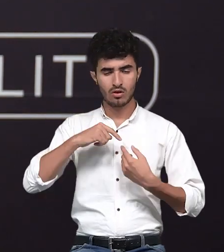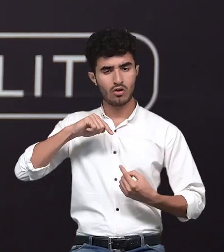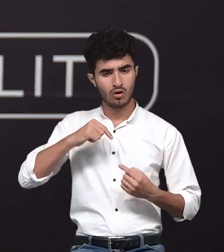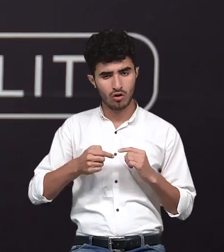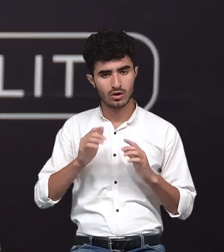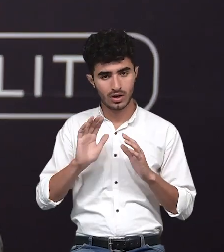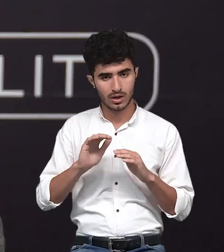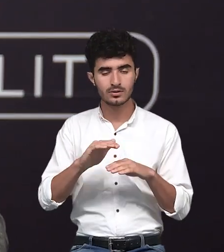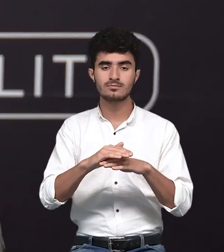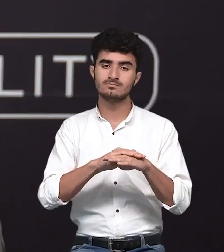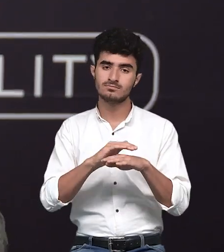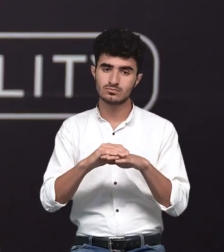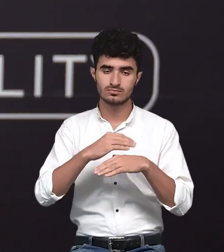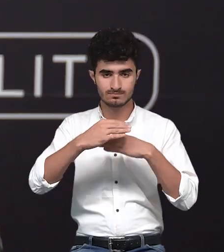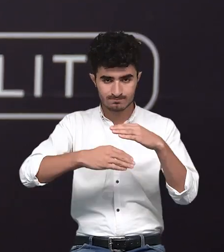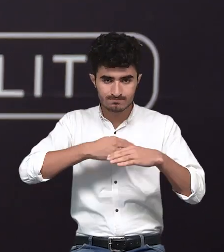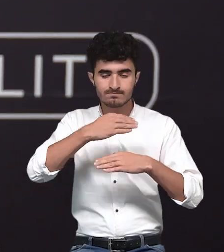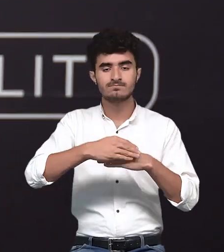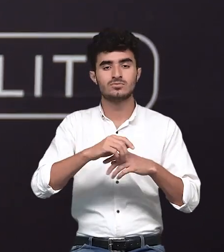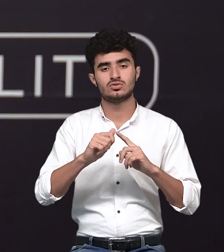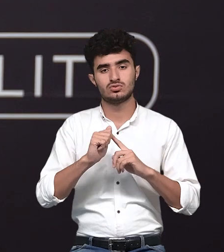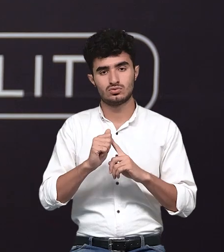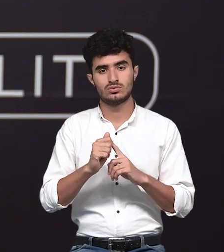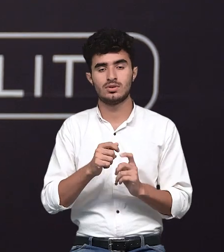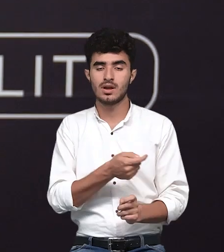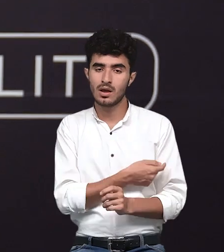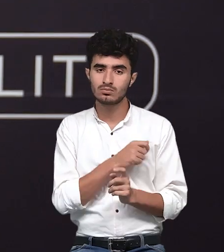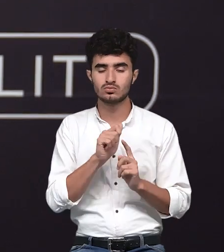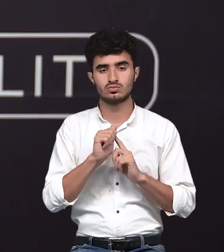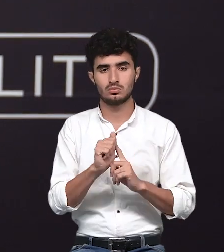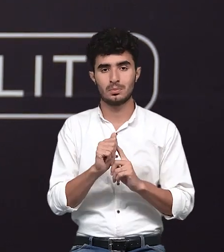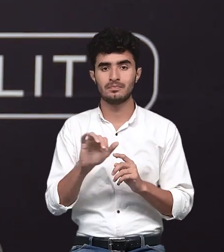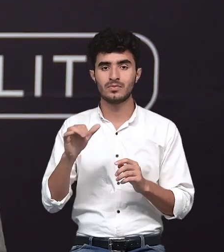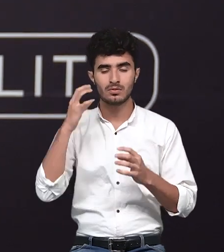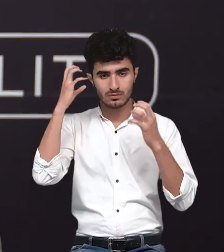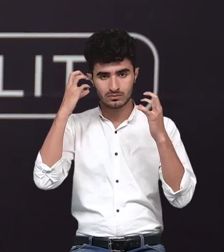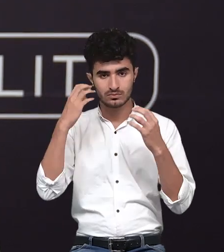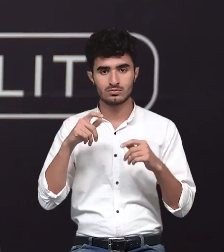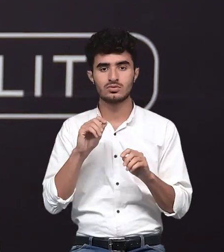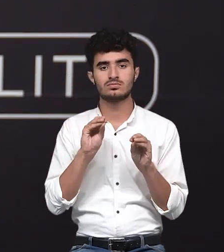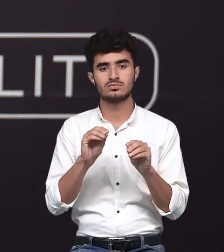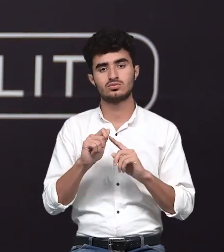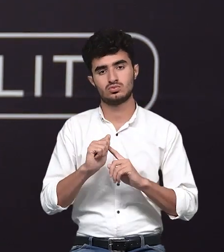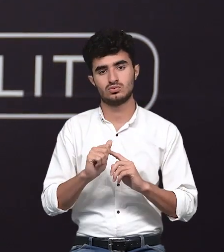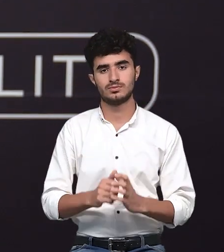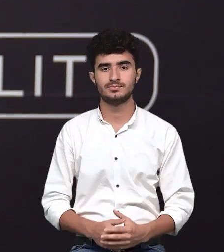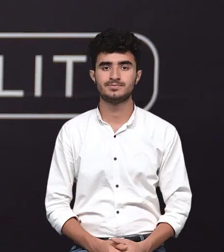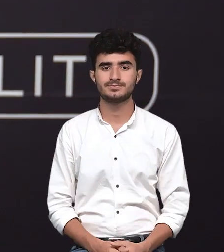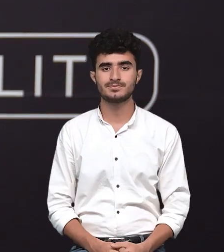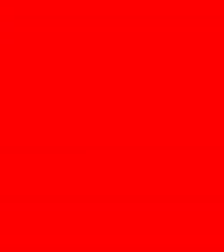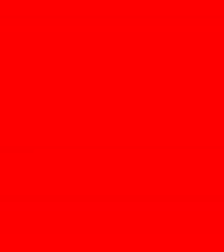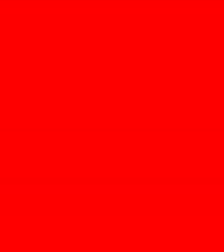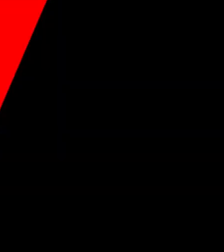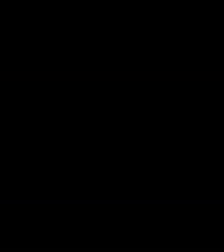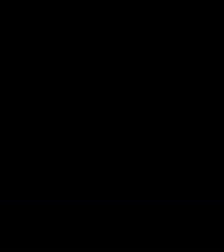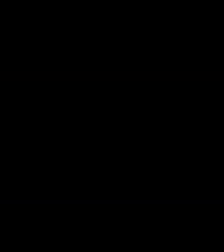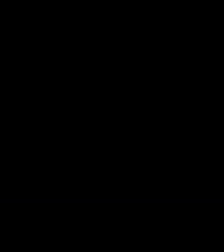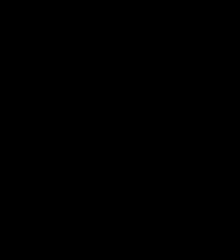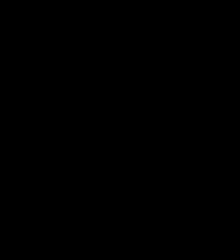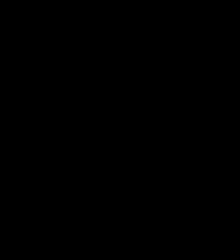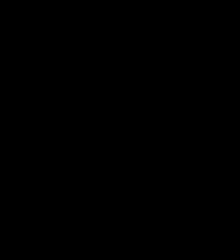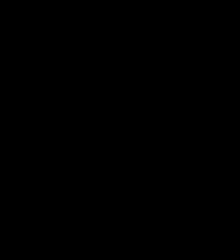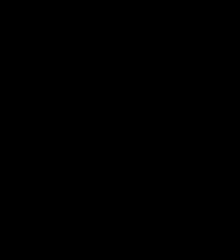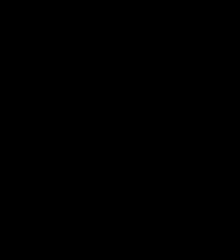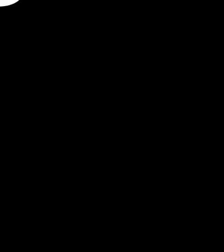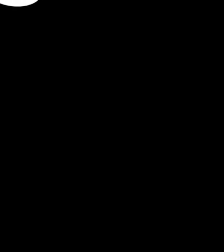زخم آیا ہے تو اس زخم پہ مرہم ضرور رکھنی چاہیے۔ اسی طرح یہ ٹراماز ہیں، ان کو ڈیل ضرور کرنا چاہیے۔